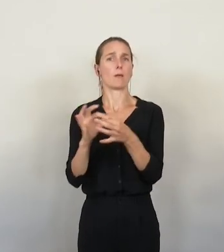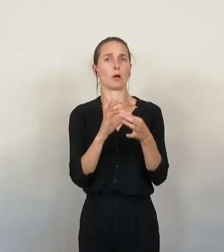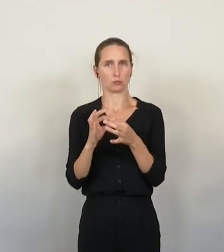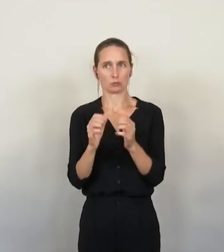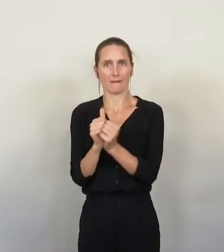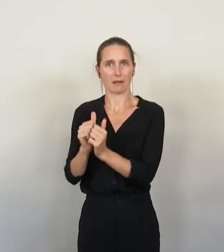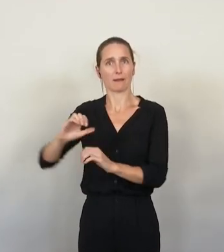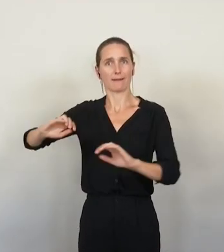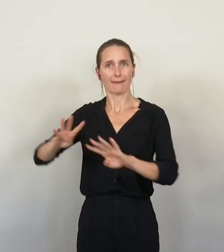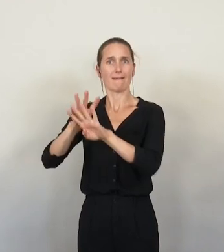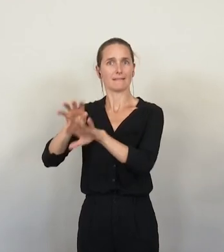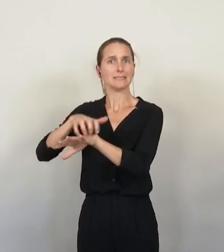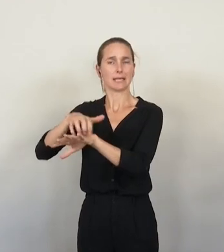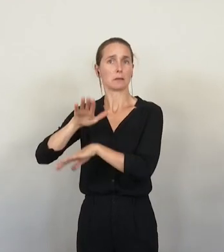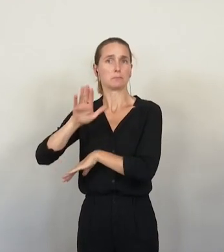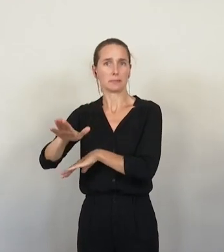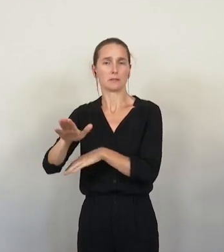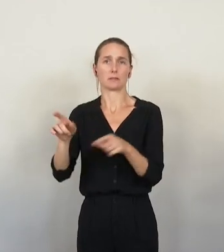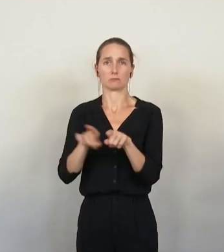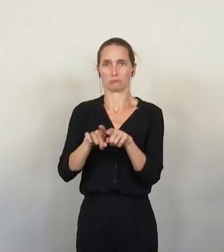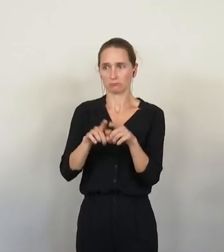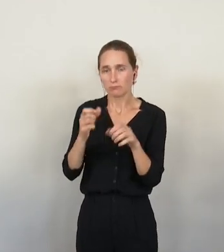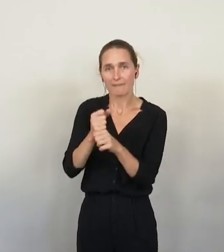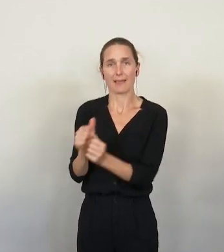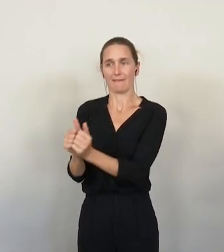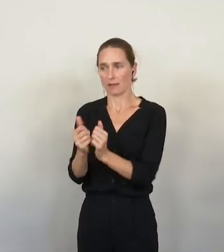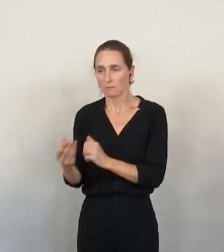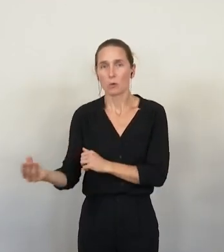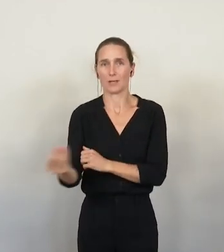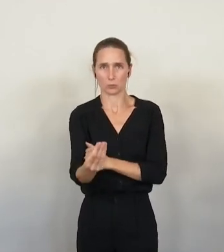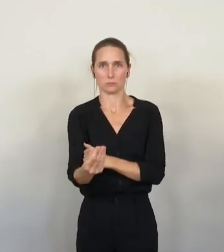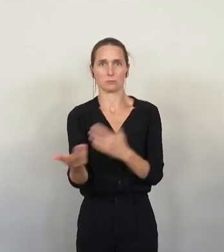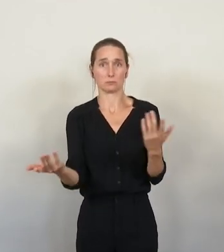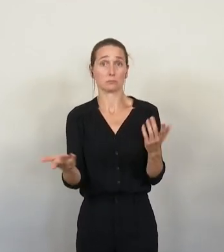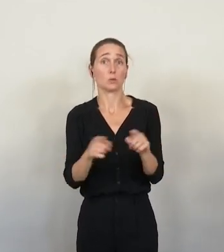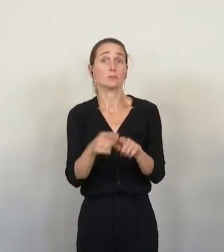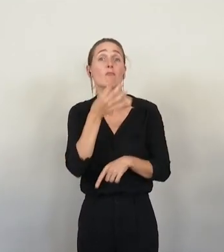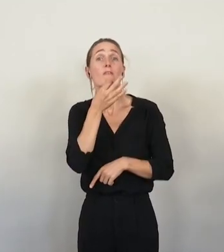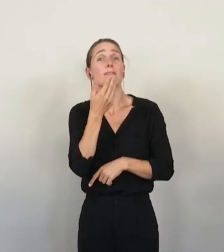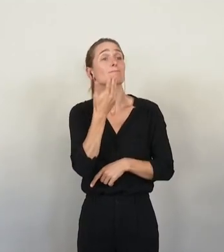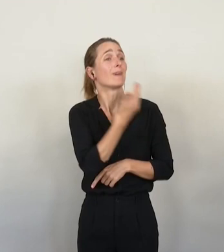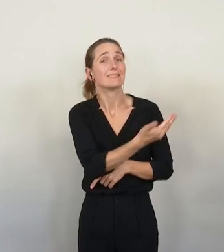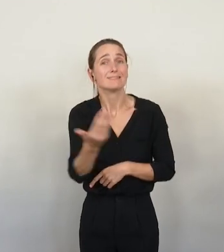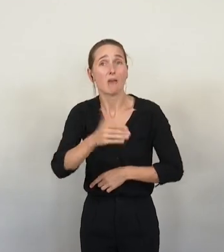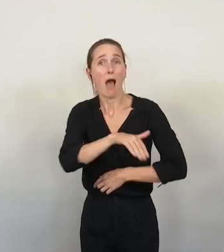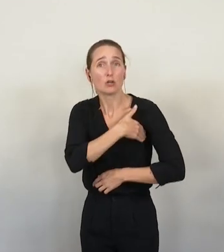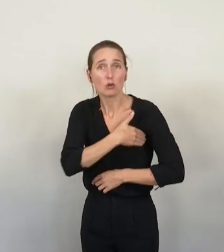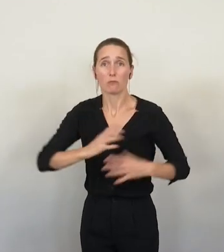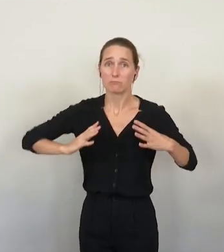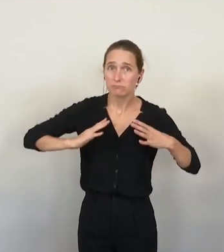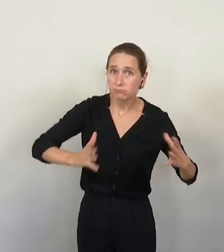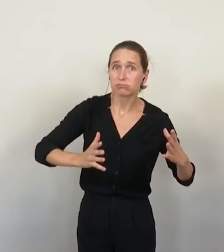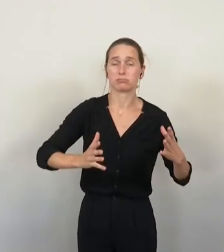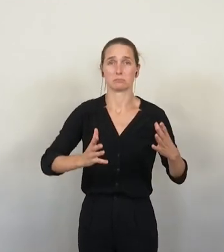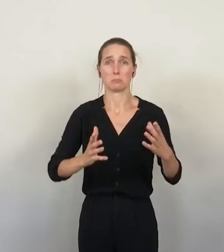habitantes diagnostic établi et à la rédaction des projets à venir je remercie au passage tous les agents toutes les agentes mobilisé à commencer par les